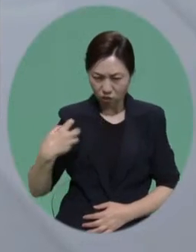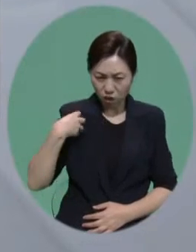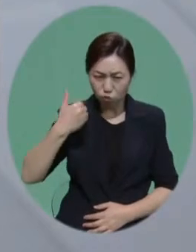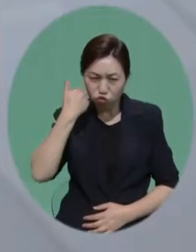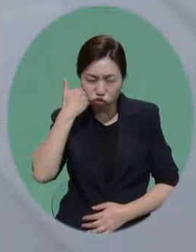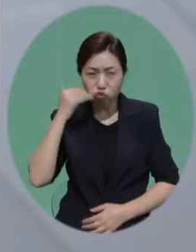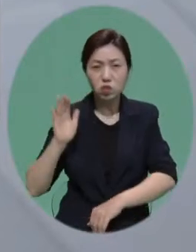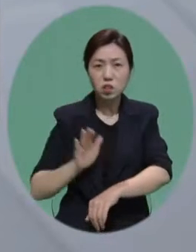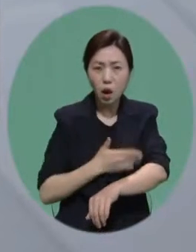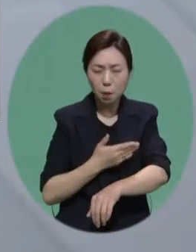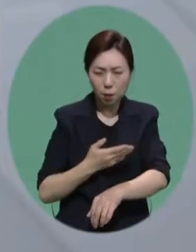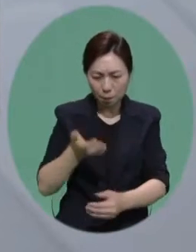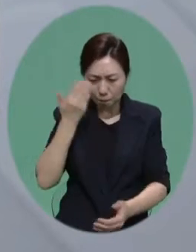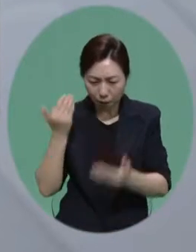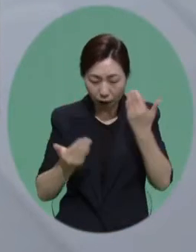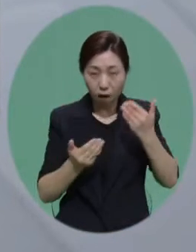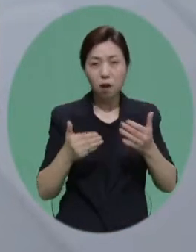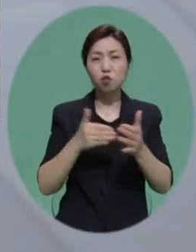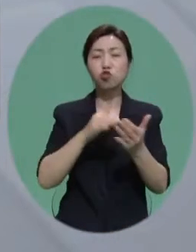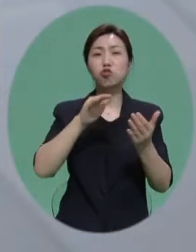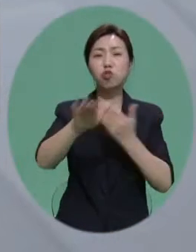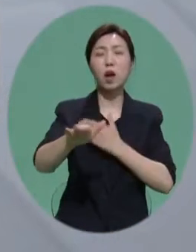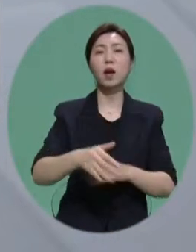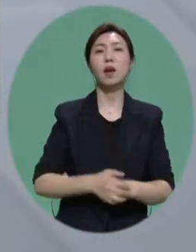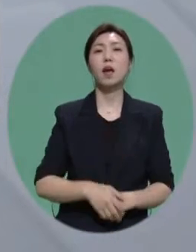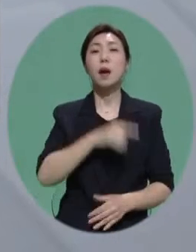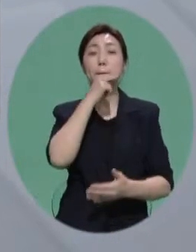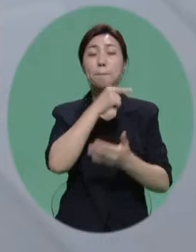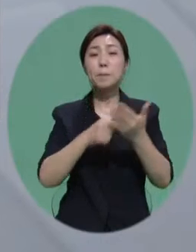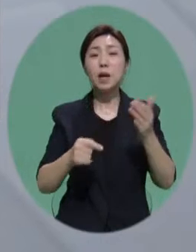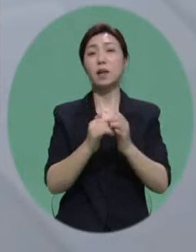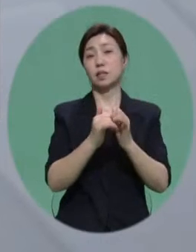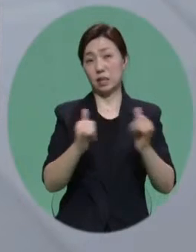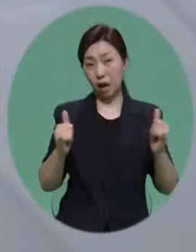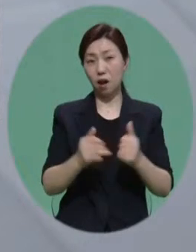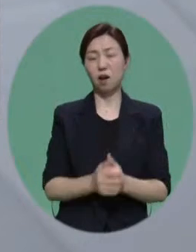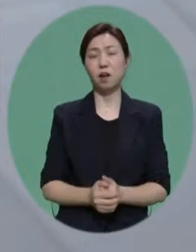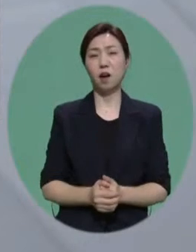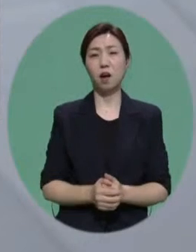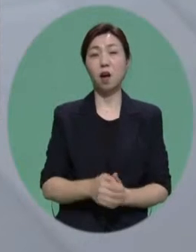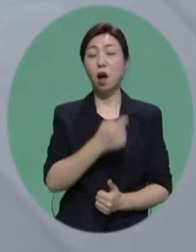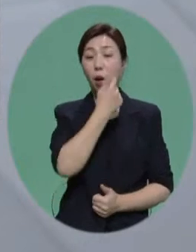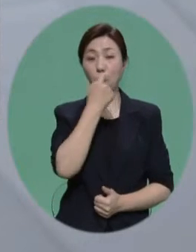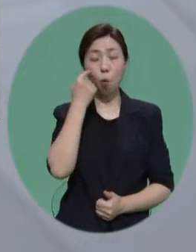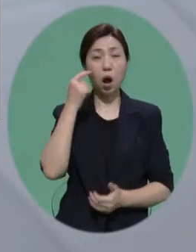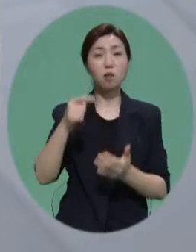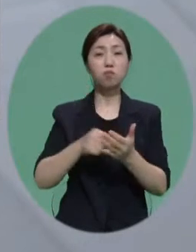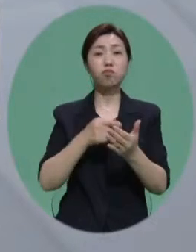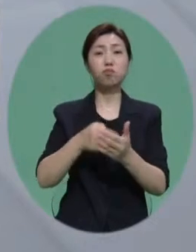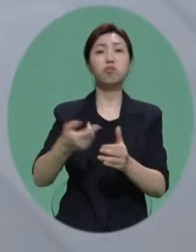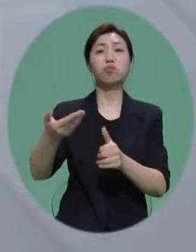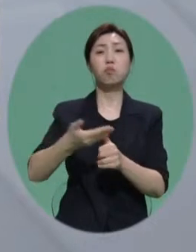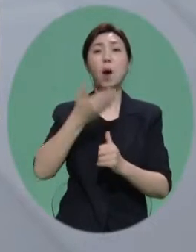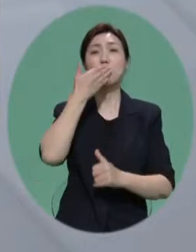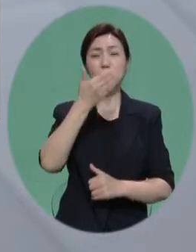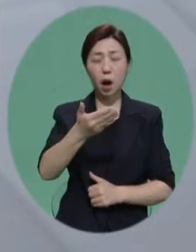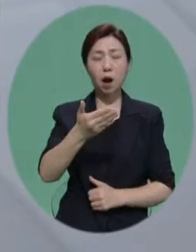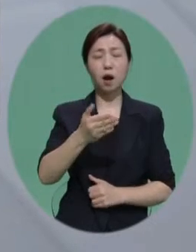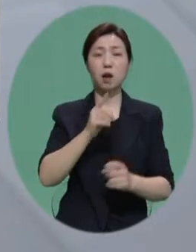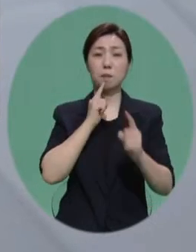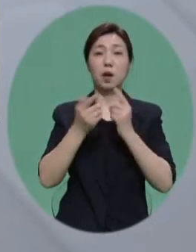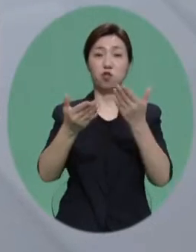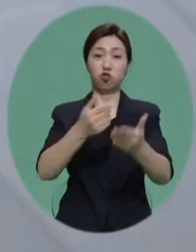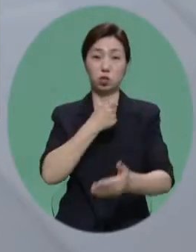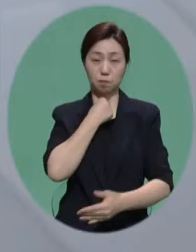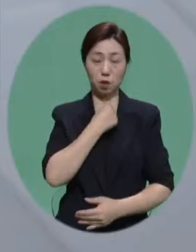물어야 우리 피해입은 근로자들이 에 보상도 받고 할 수 있는 것이 아니냐 그런 말씀을 드리는